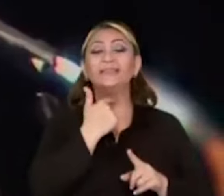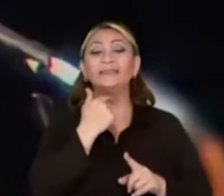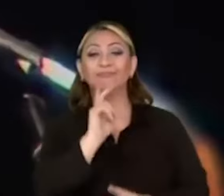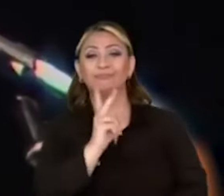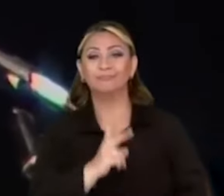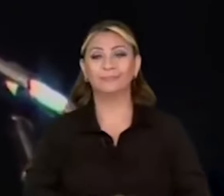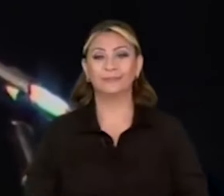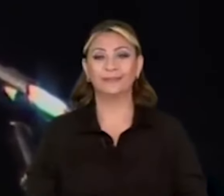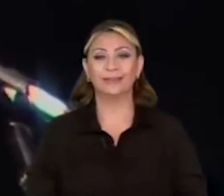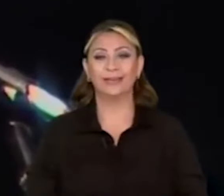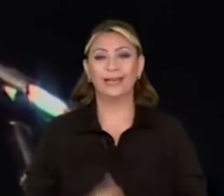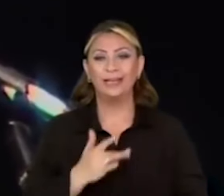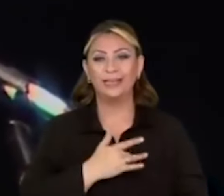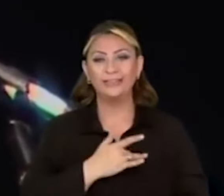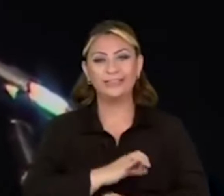sahiptin.